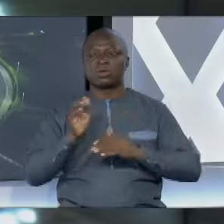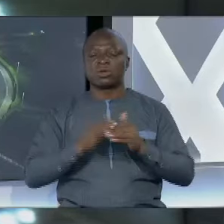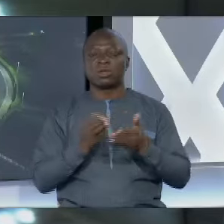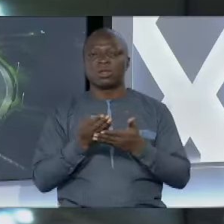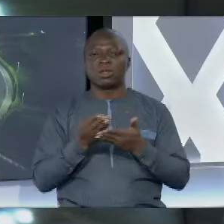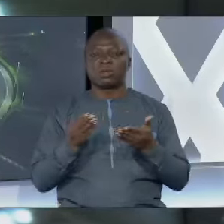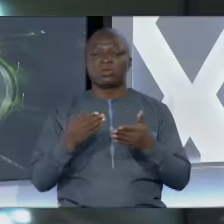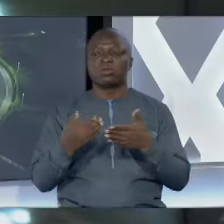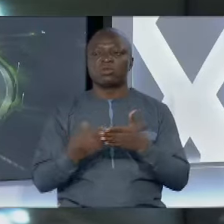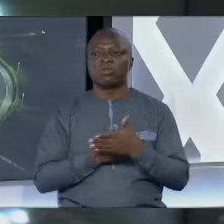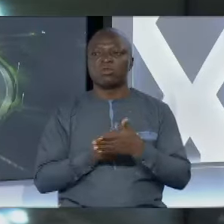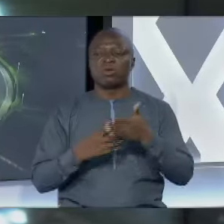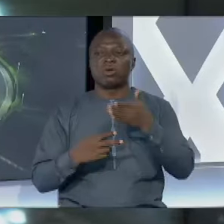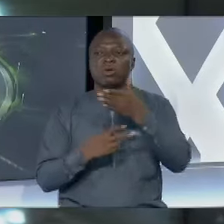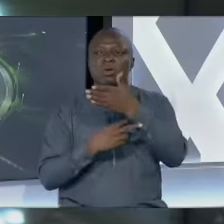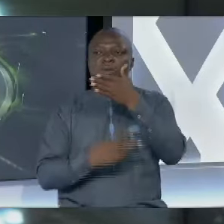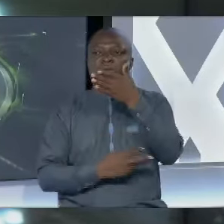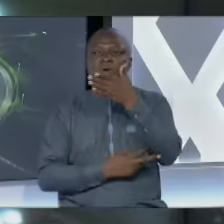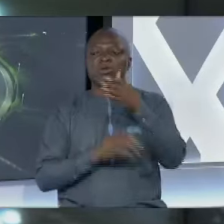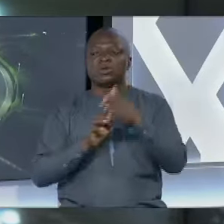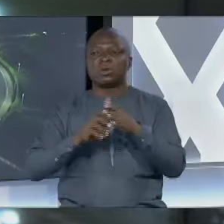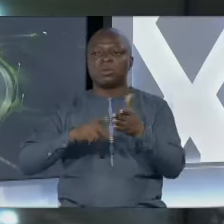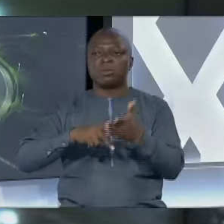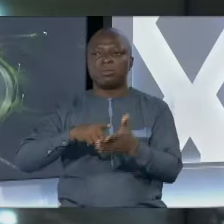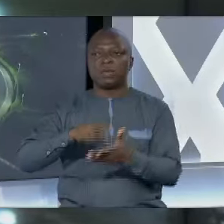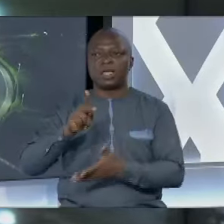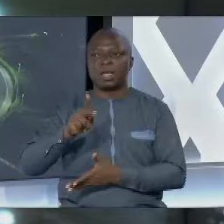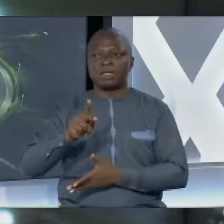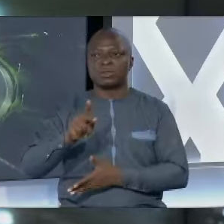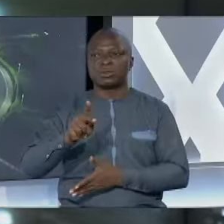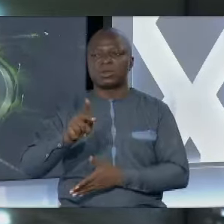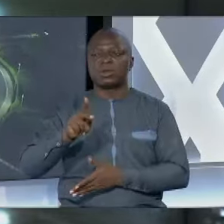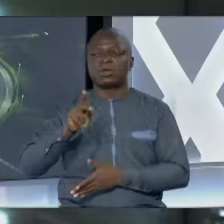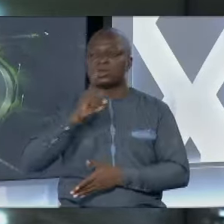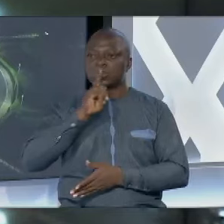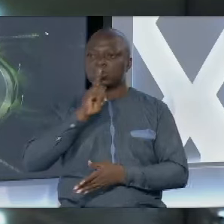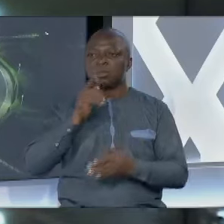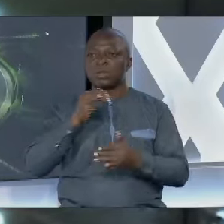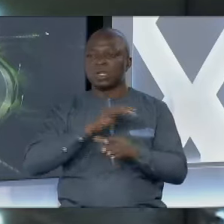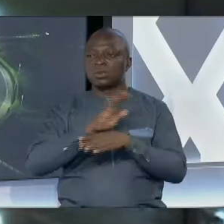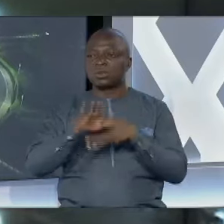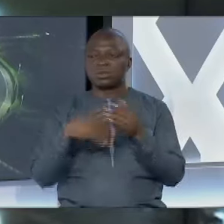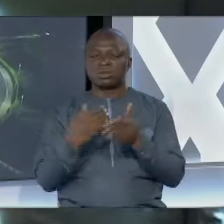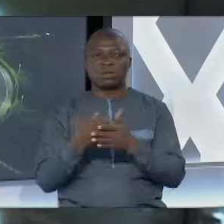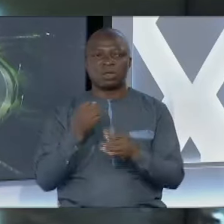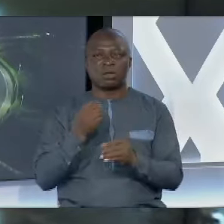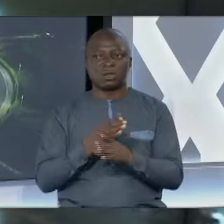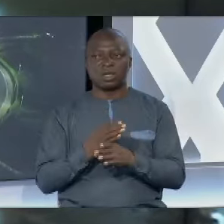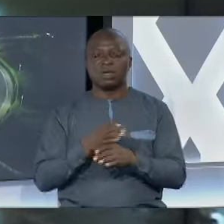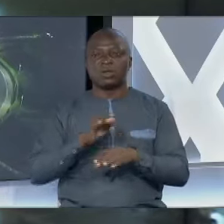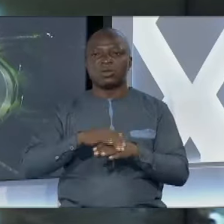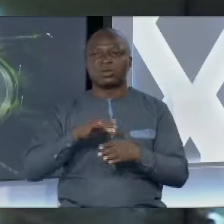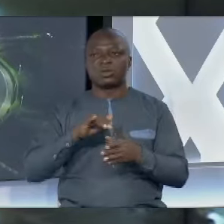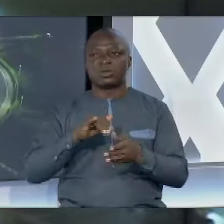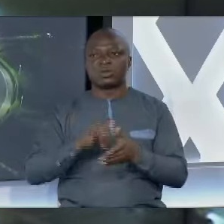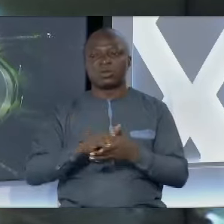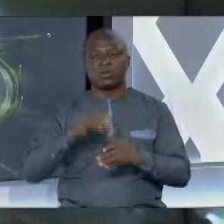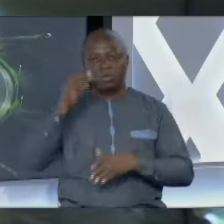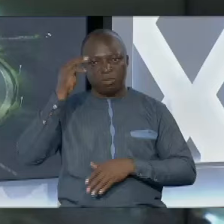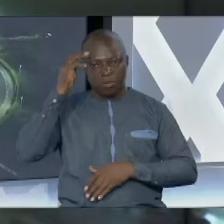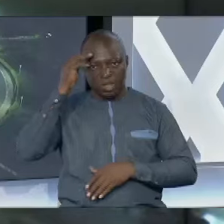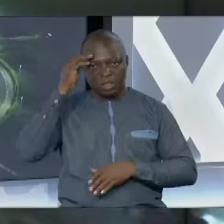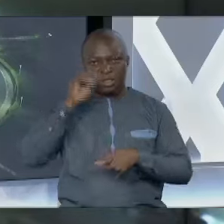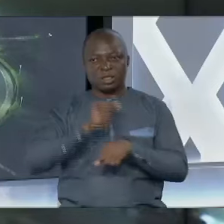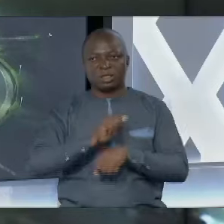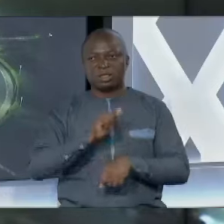du nouveau poste de péage moderne d'Atetou sont entièrement achevés. À cet effet, le ministre